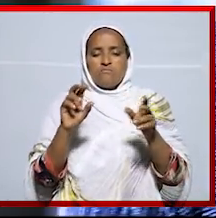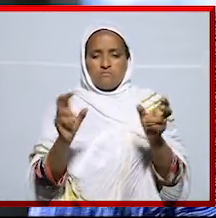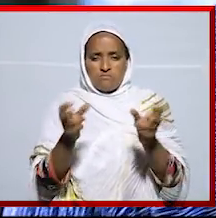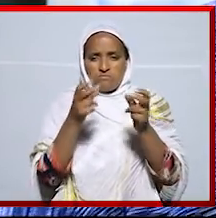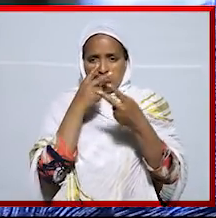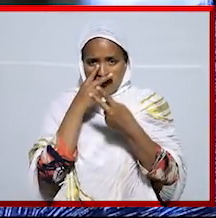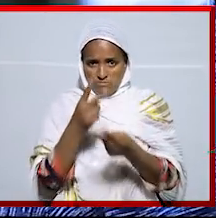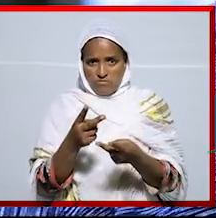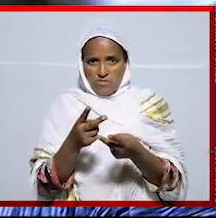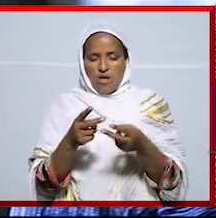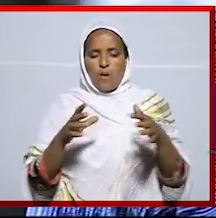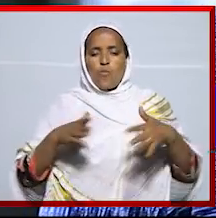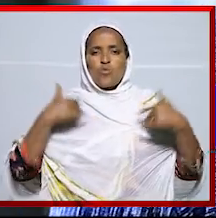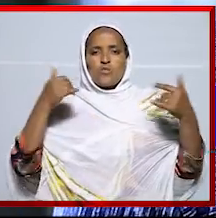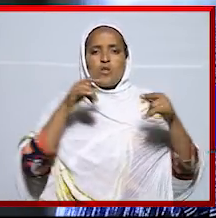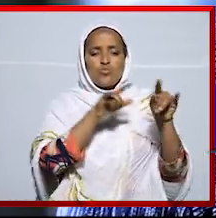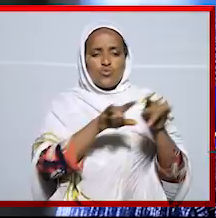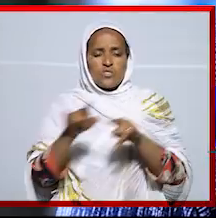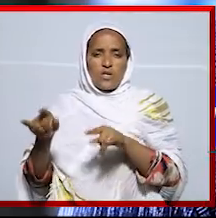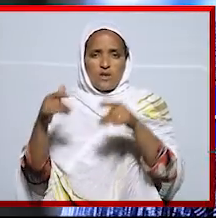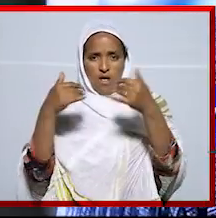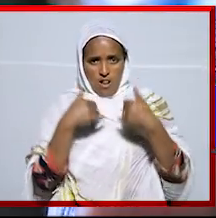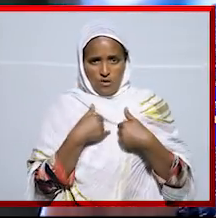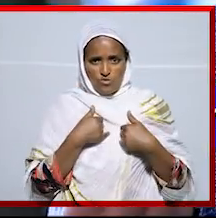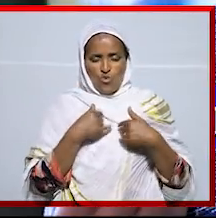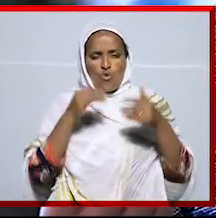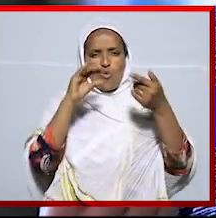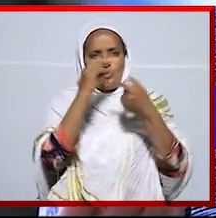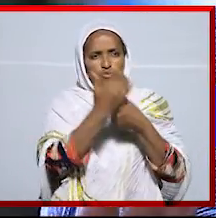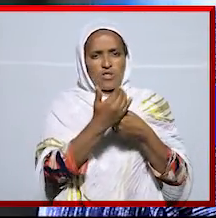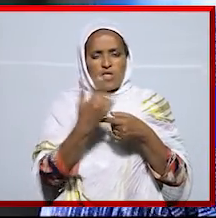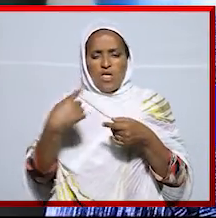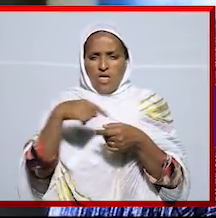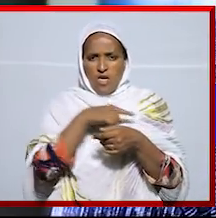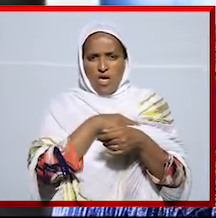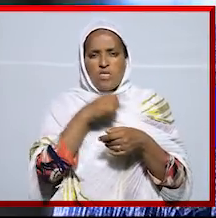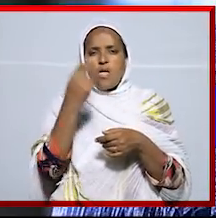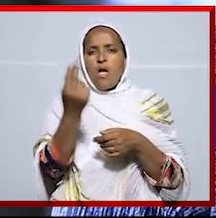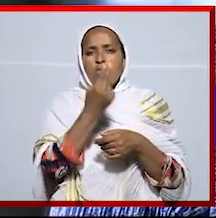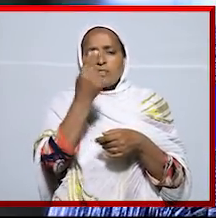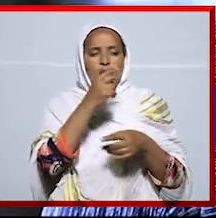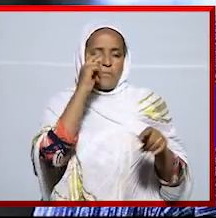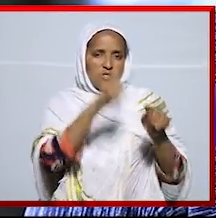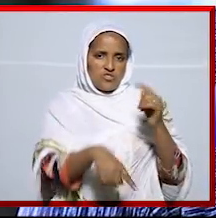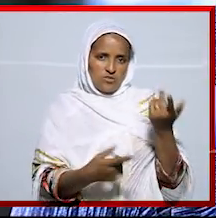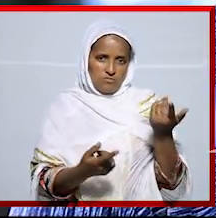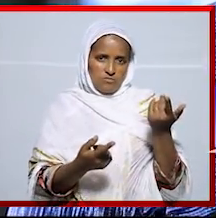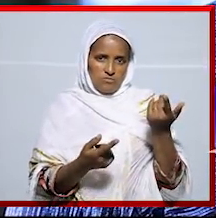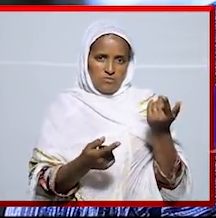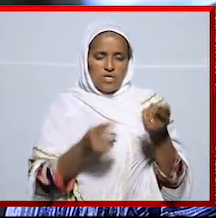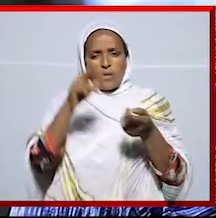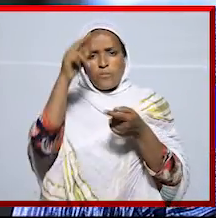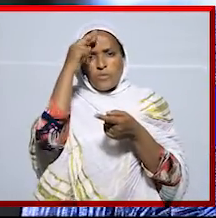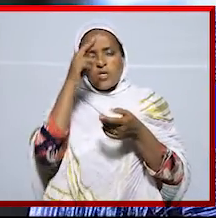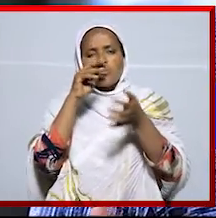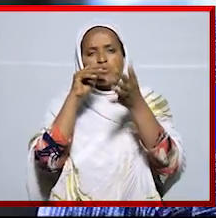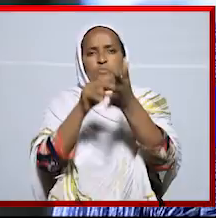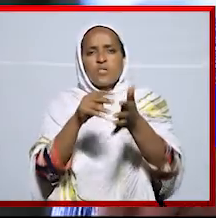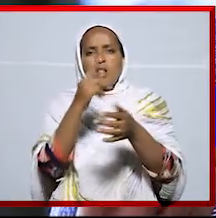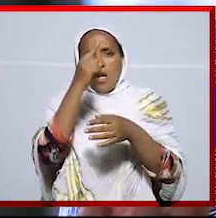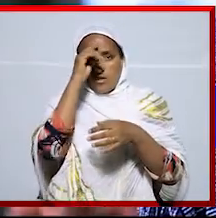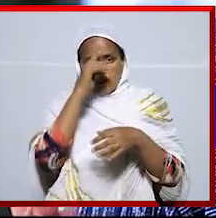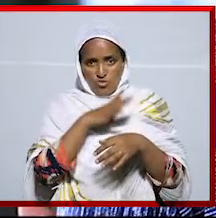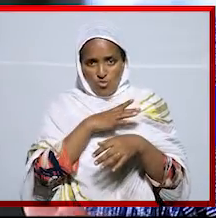ሌሎችን ሚዲያዎችን ብንመለከት በወጣቱ ዘንድ ያላቸው ሁኔታ የኛ አጠቃቀም አለመቻል ነው። ምክንያቱም